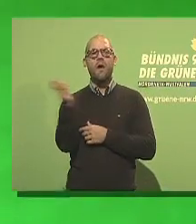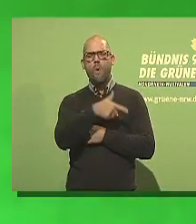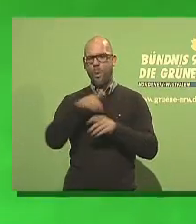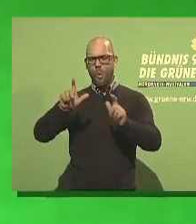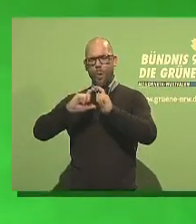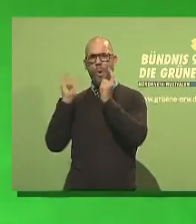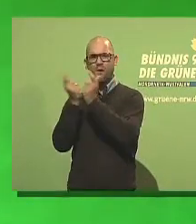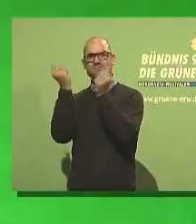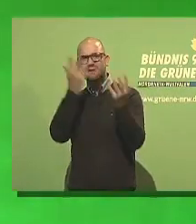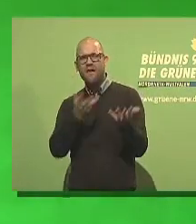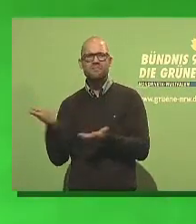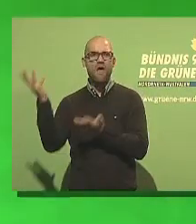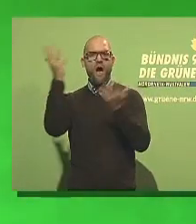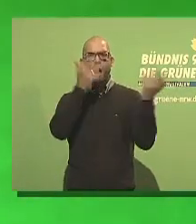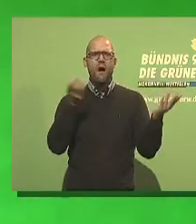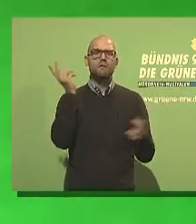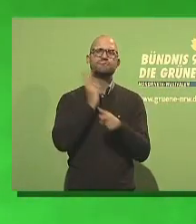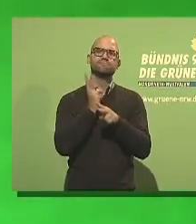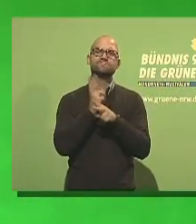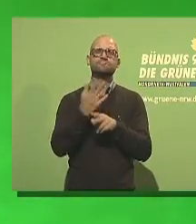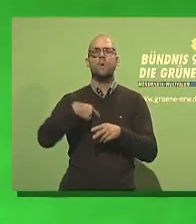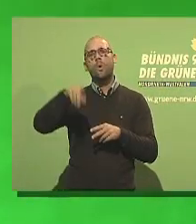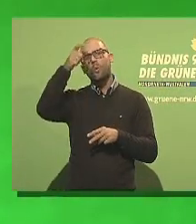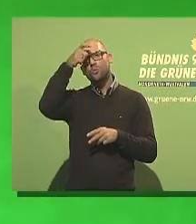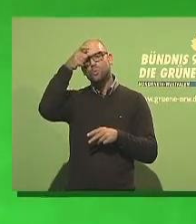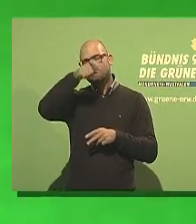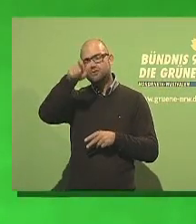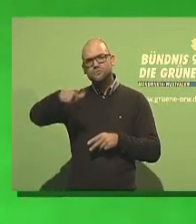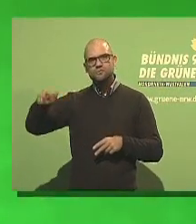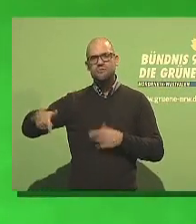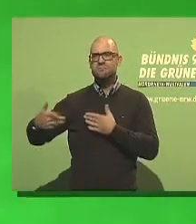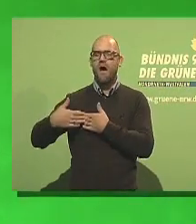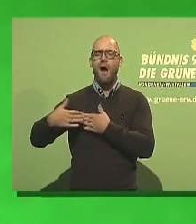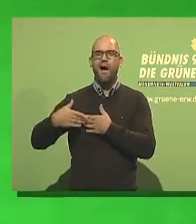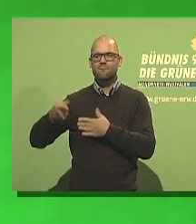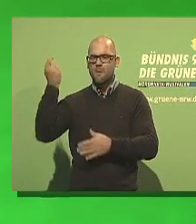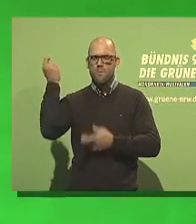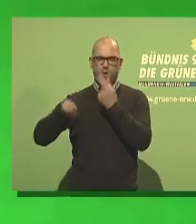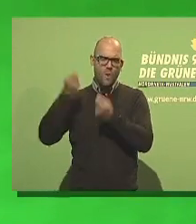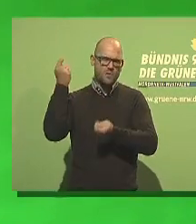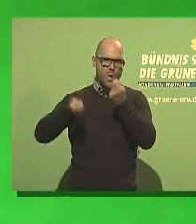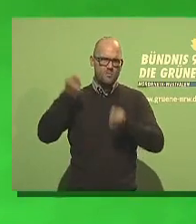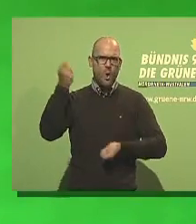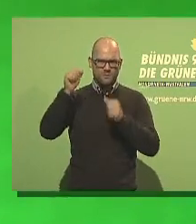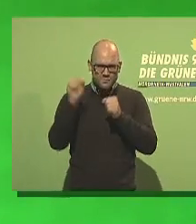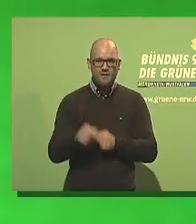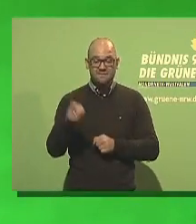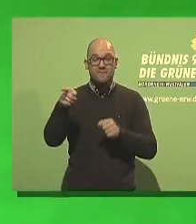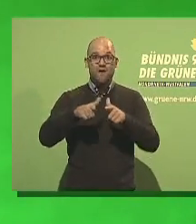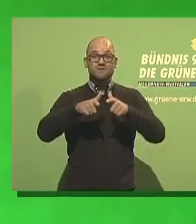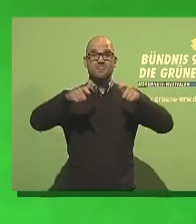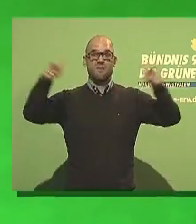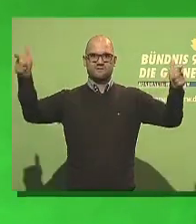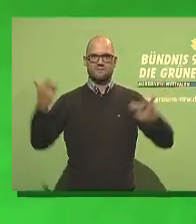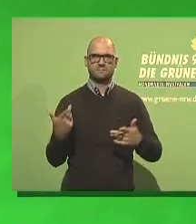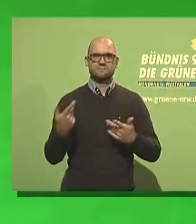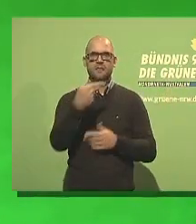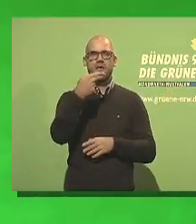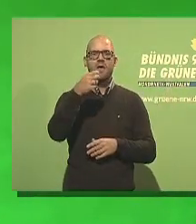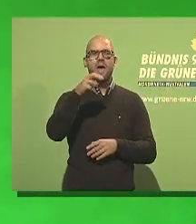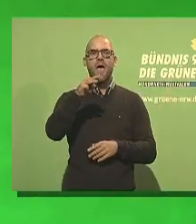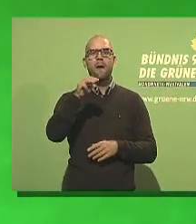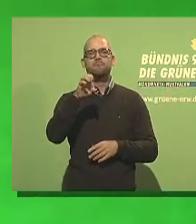lang unbescholten unsere türkischstämmigen Nachbarn und Nachbarinnen ermorden konnte. Gewachsen sind die Hermesbürgschaften